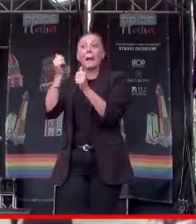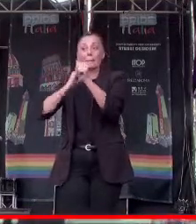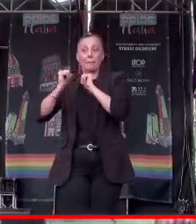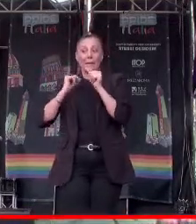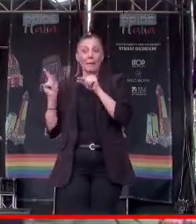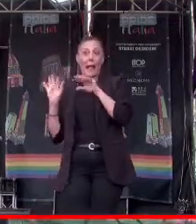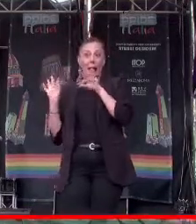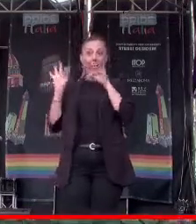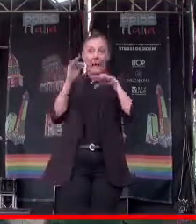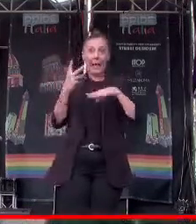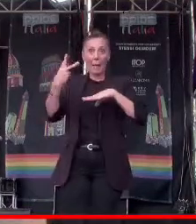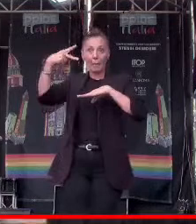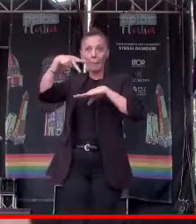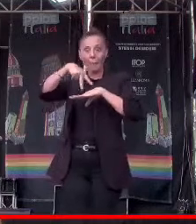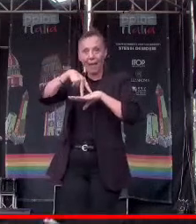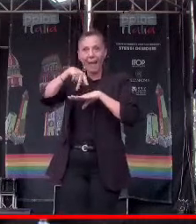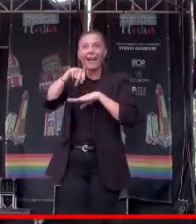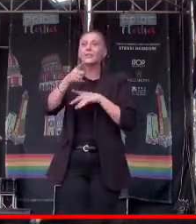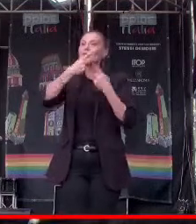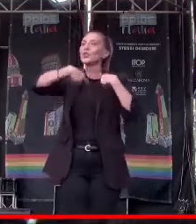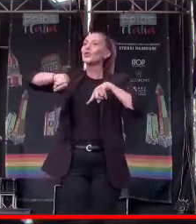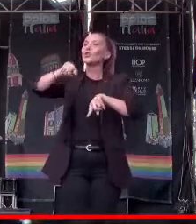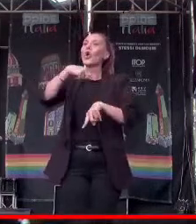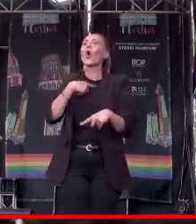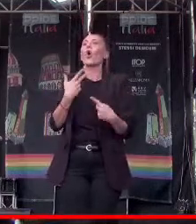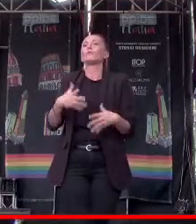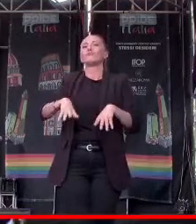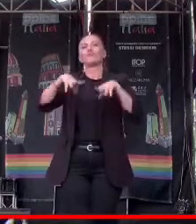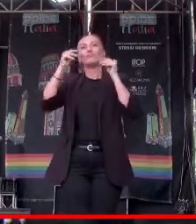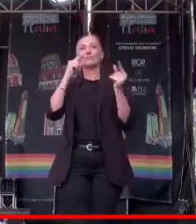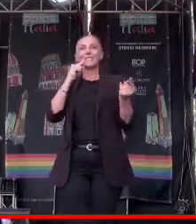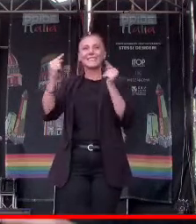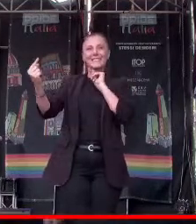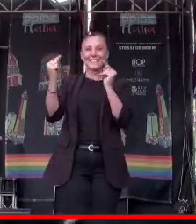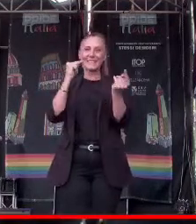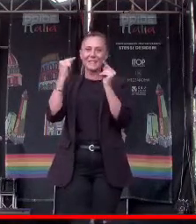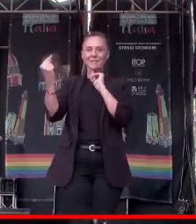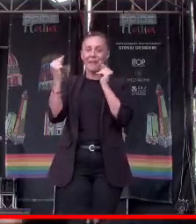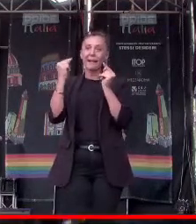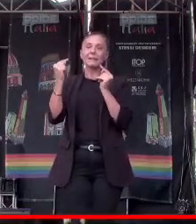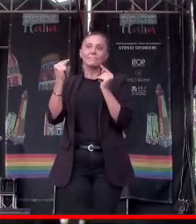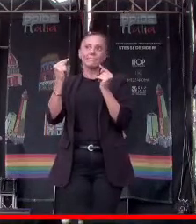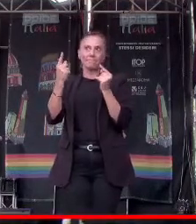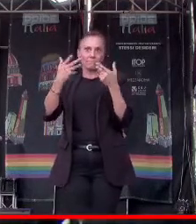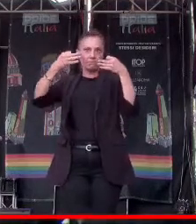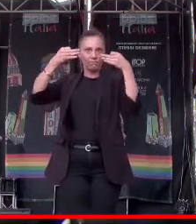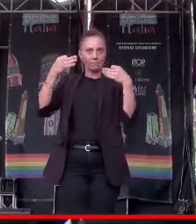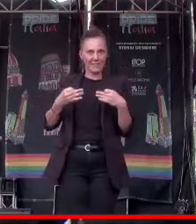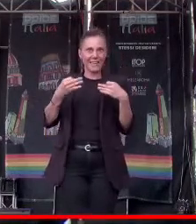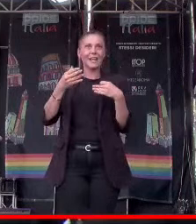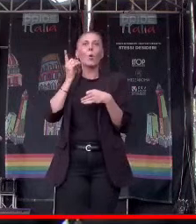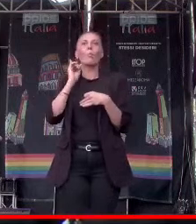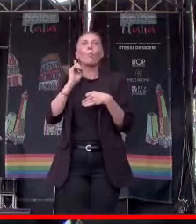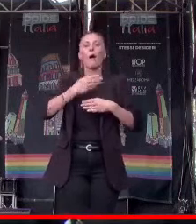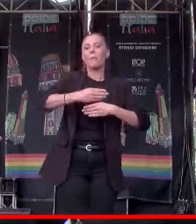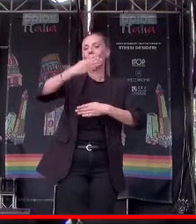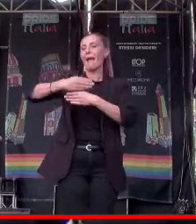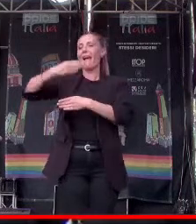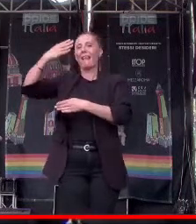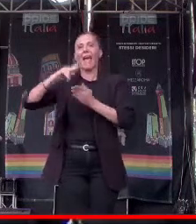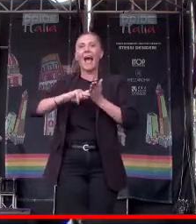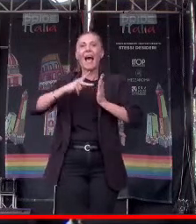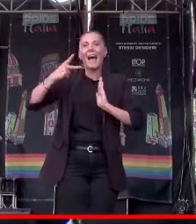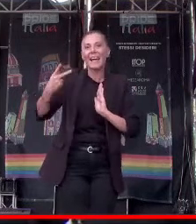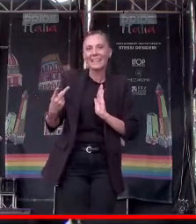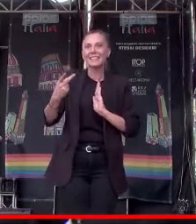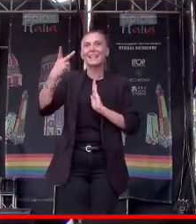palco volevo dirvi che noi dobbiamo fare un dibattito anche abbastanza serio su quelle che sono le barriere architettoniche,